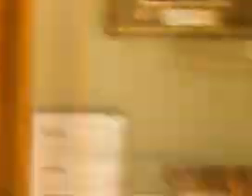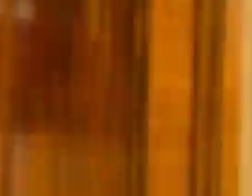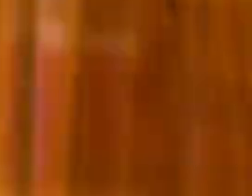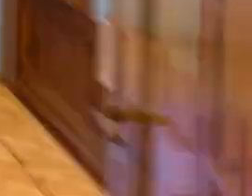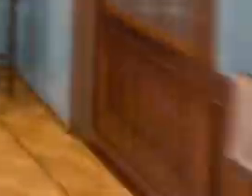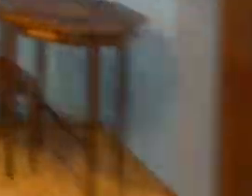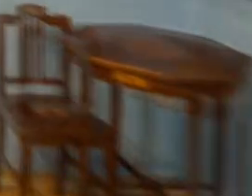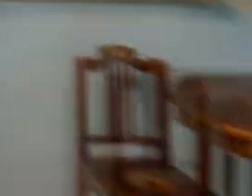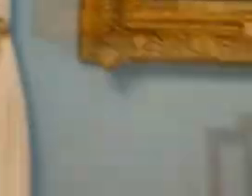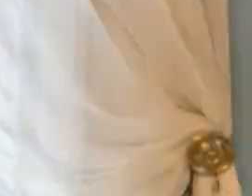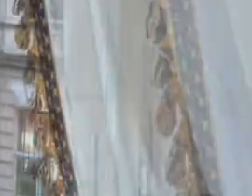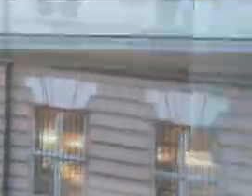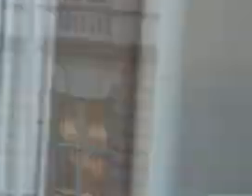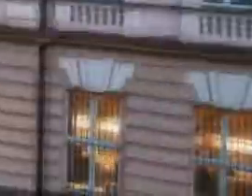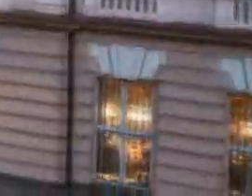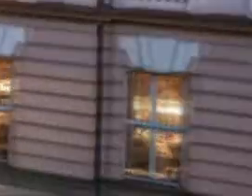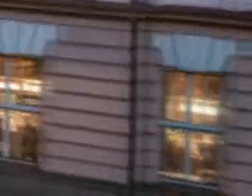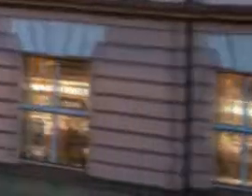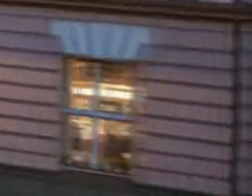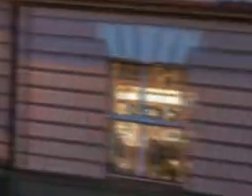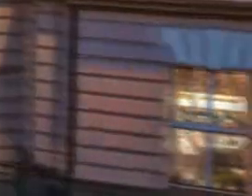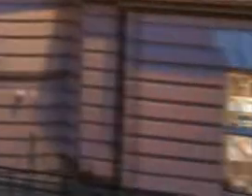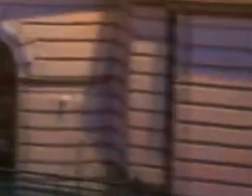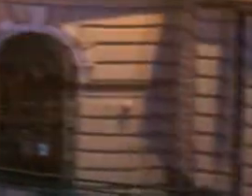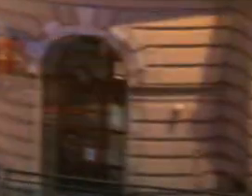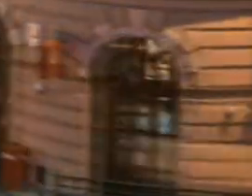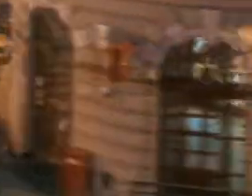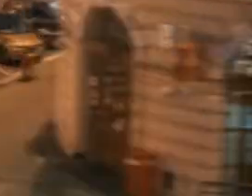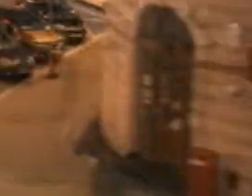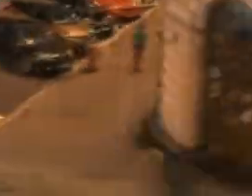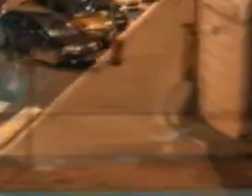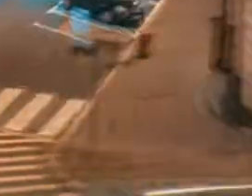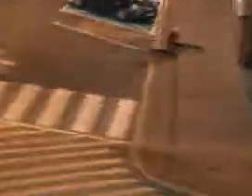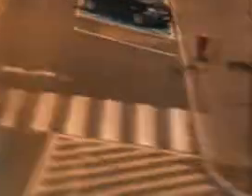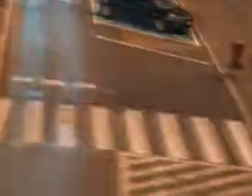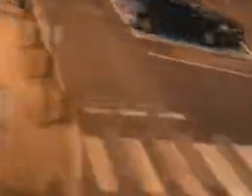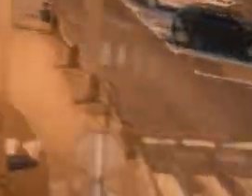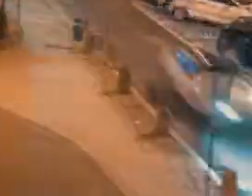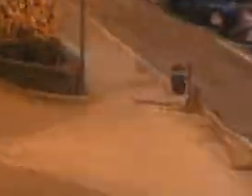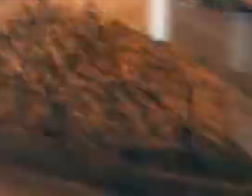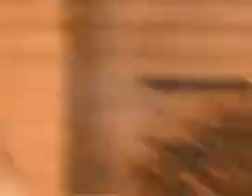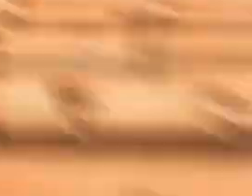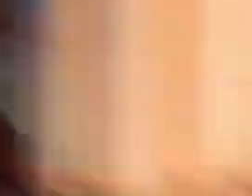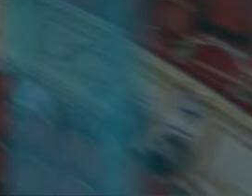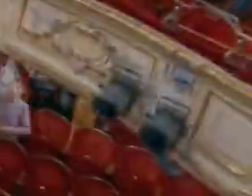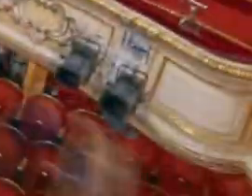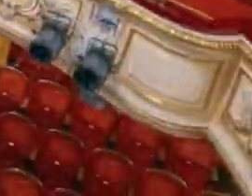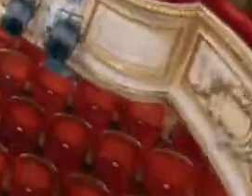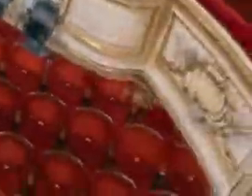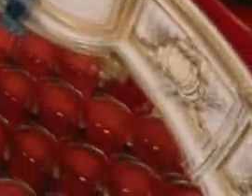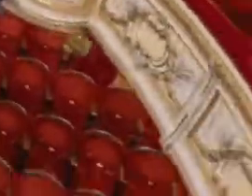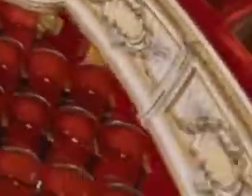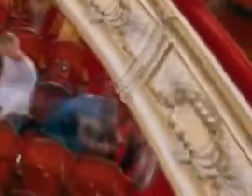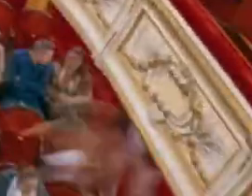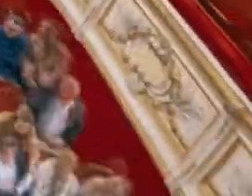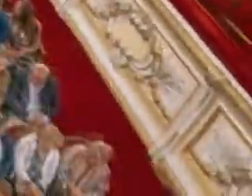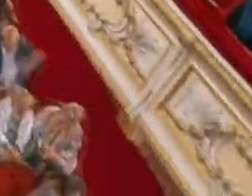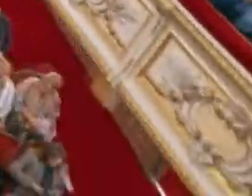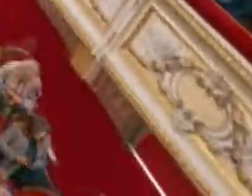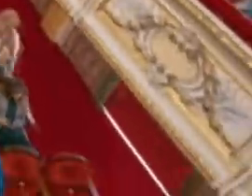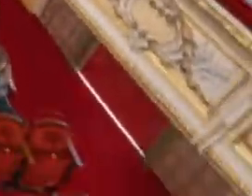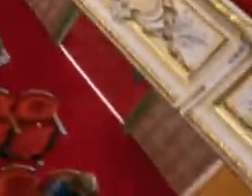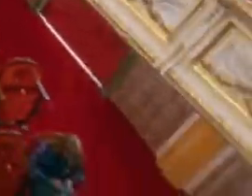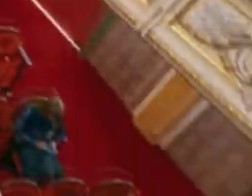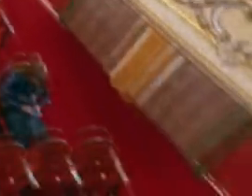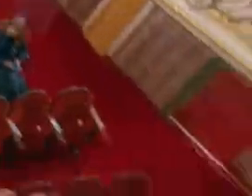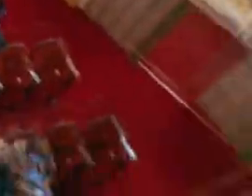A z jego okien dostrzeżesz najpiękniejszy teatr, karmiący serca widzów żywymi